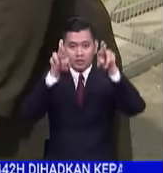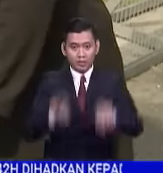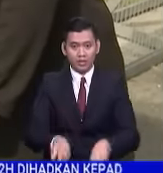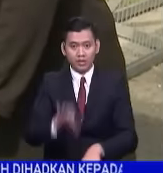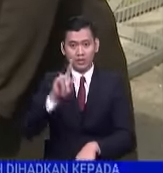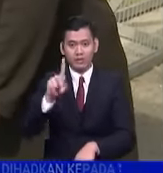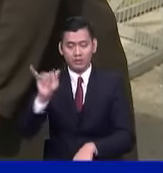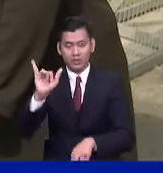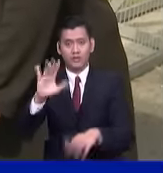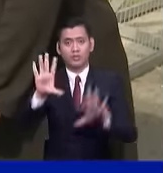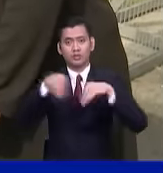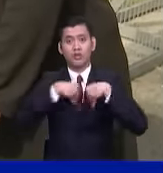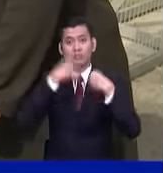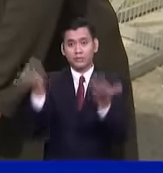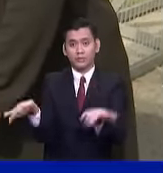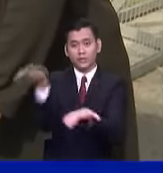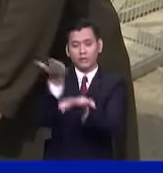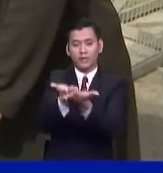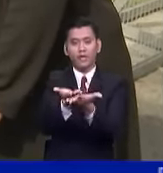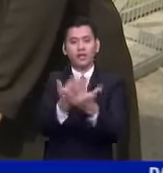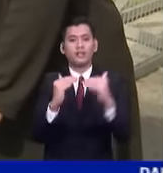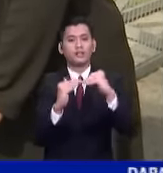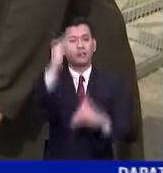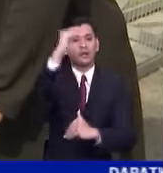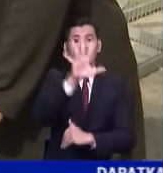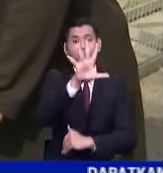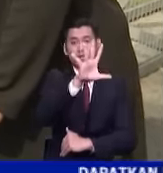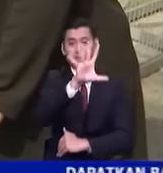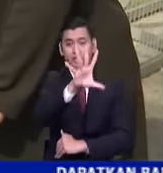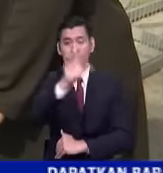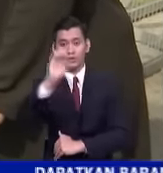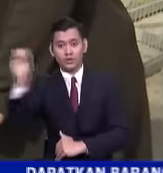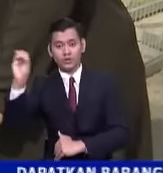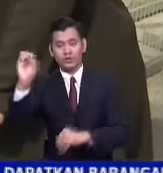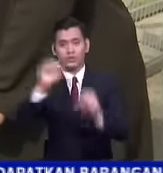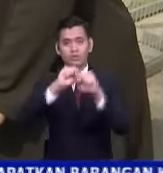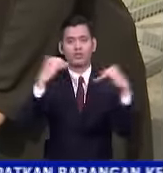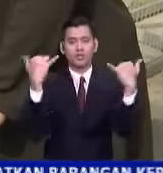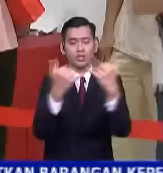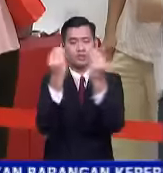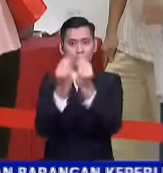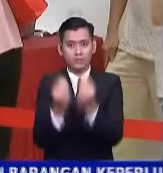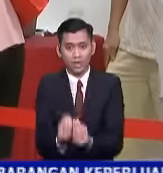telah menerima permohonan daripada lebih 500 syarikat dengan jumlah pekerja